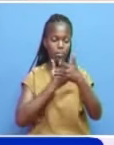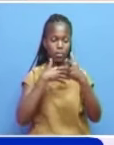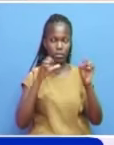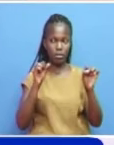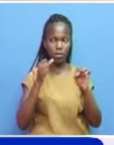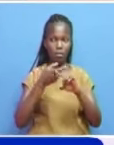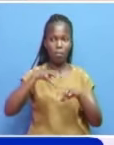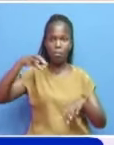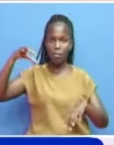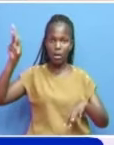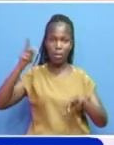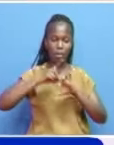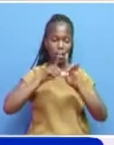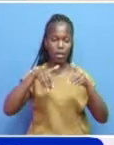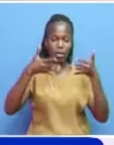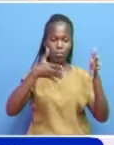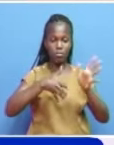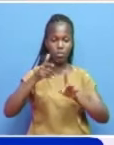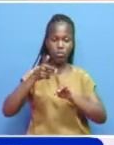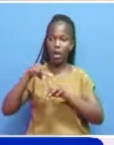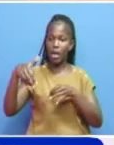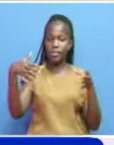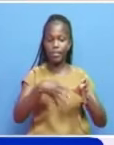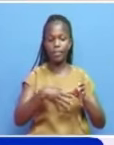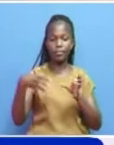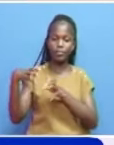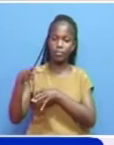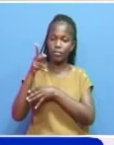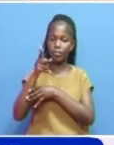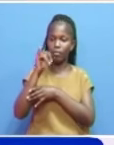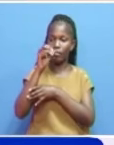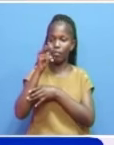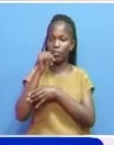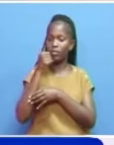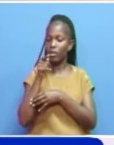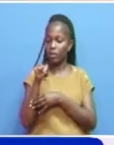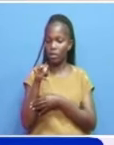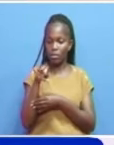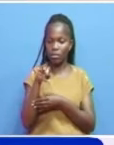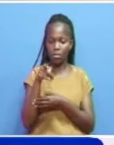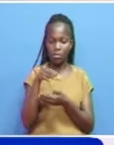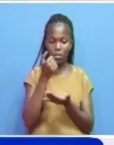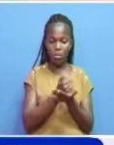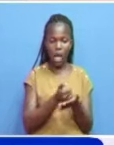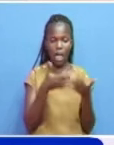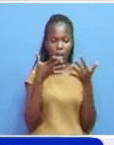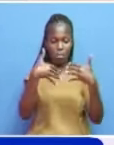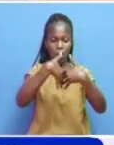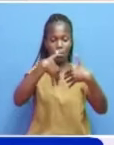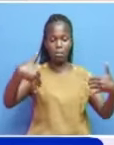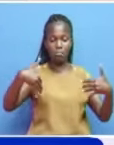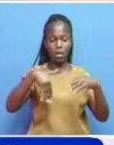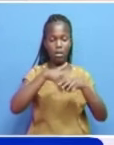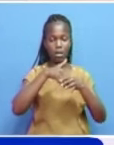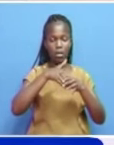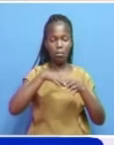kuma Kiimani, indi anenge mwana uu kuimbai ila ingi. Kioni easeka na mwana uu idhito yete mwani kukisioni cha Kiimani na mbai ila